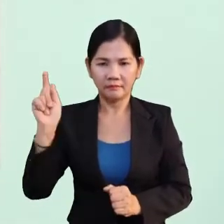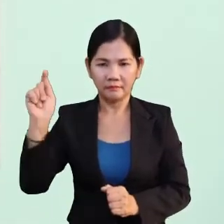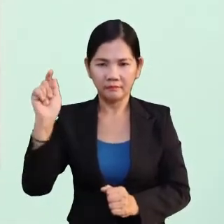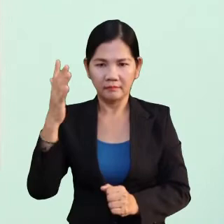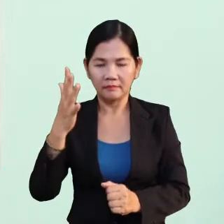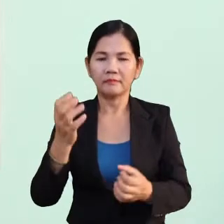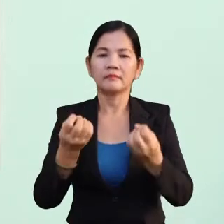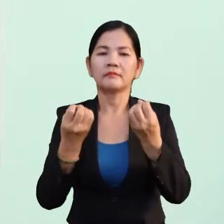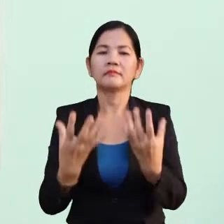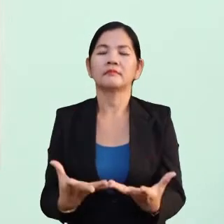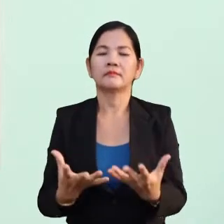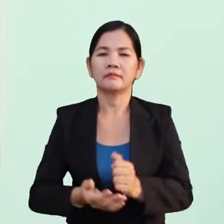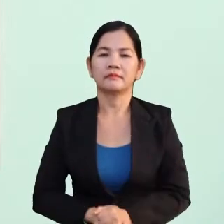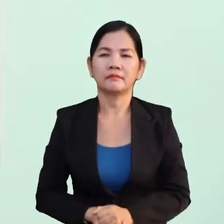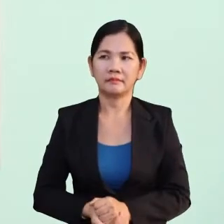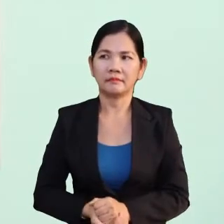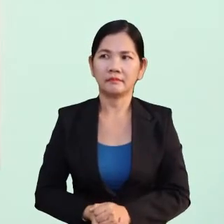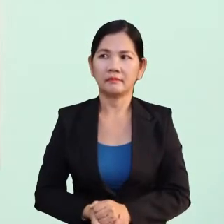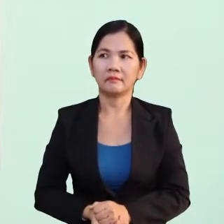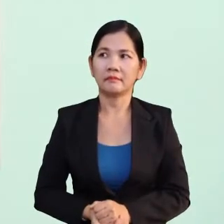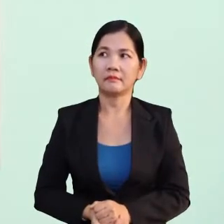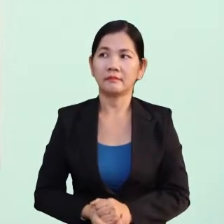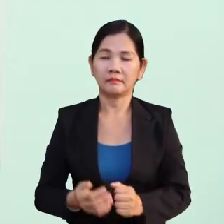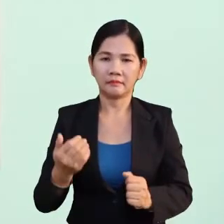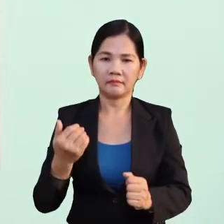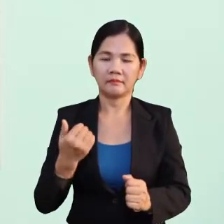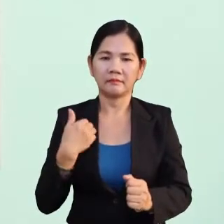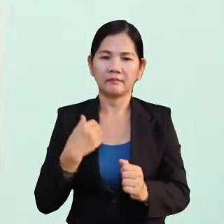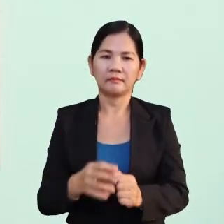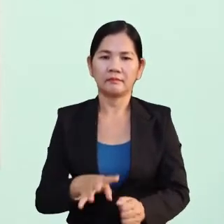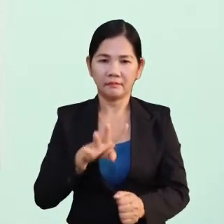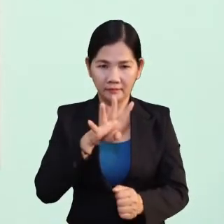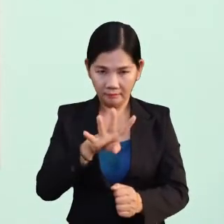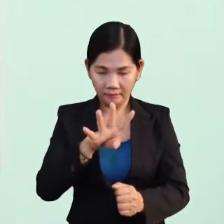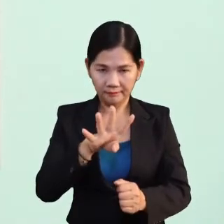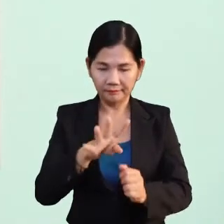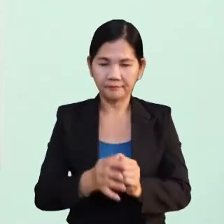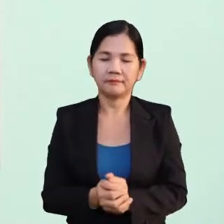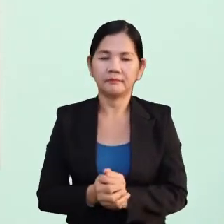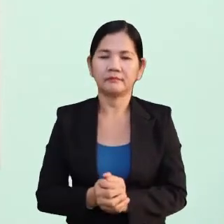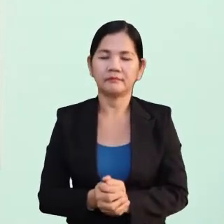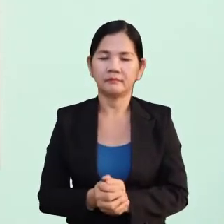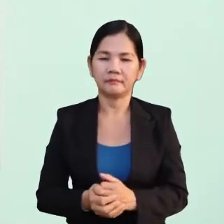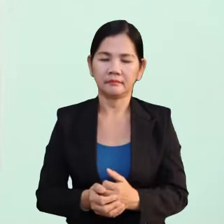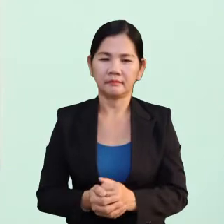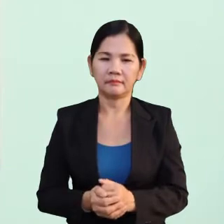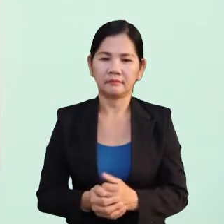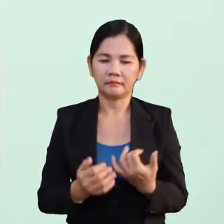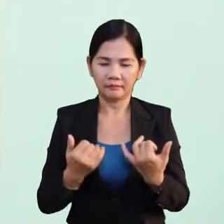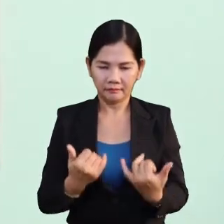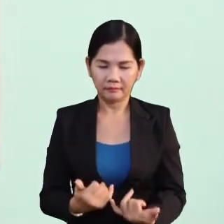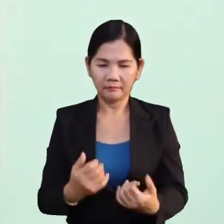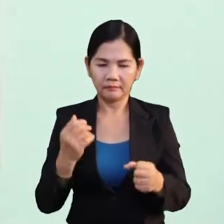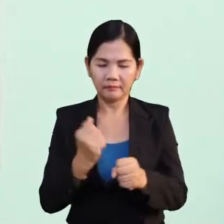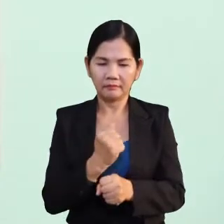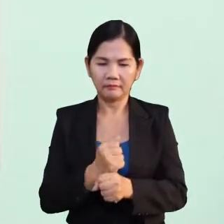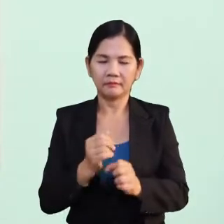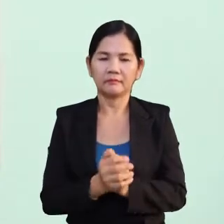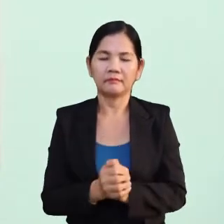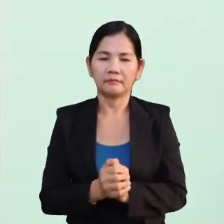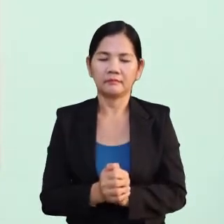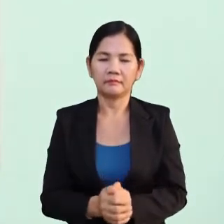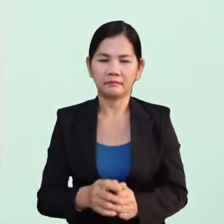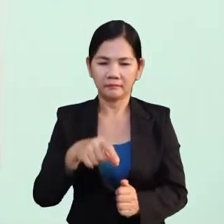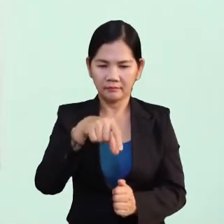ប្រមាណដែរកូនចាគឺចំនួន4កូនណាឥឡូវអ្នកគ្រូនឹងដាក់ចំណុច